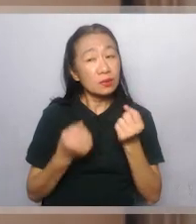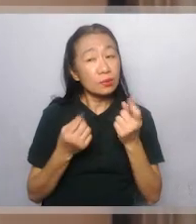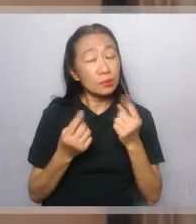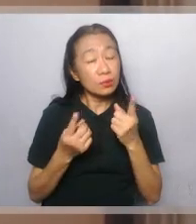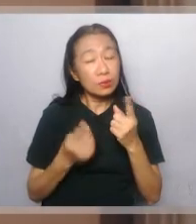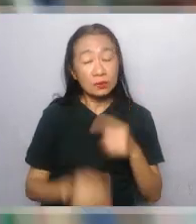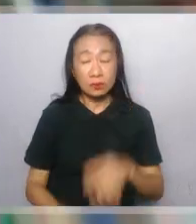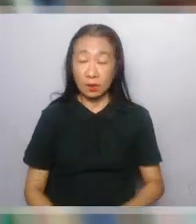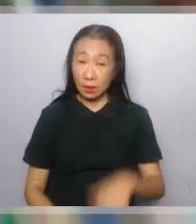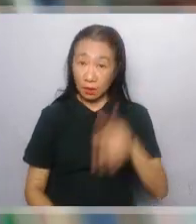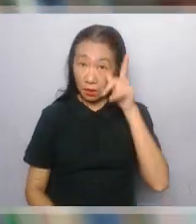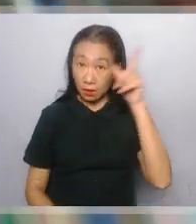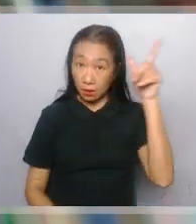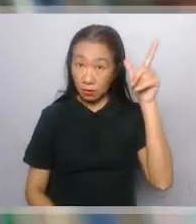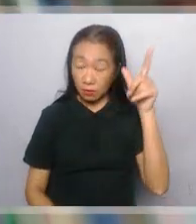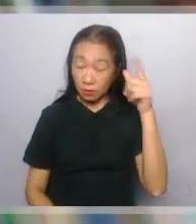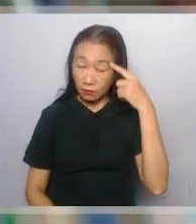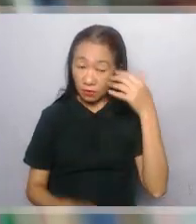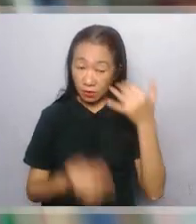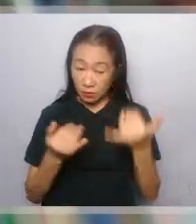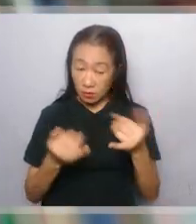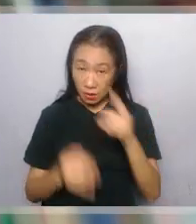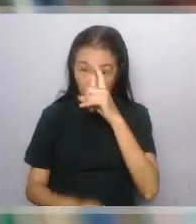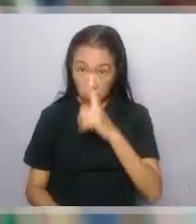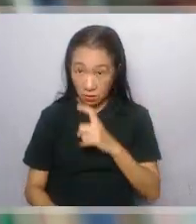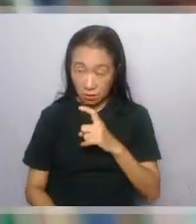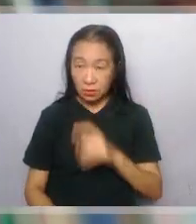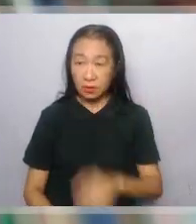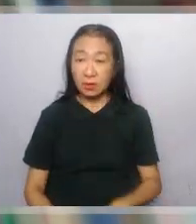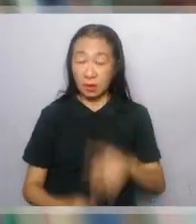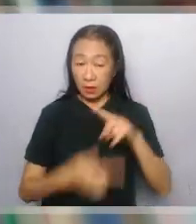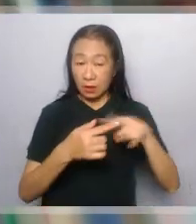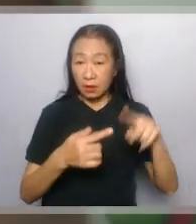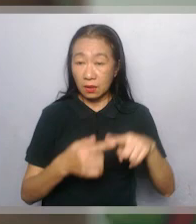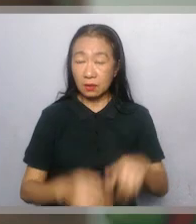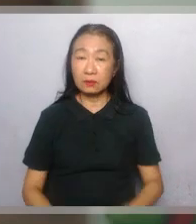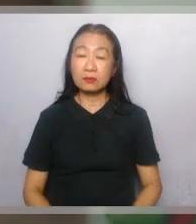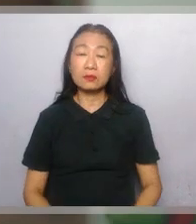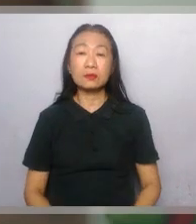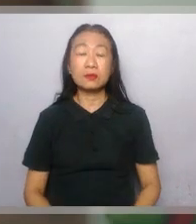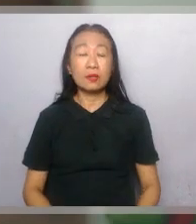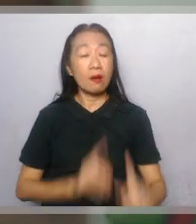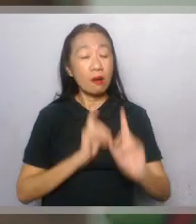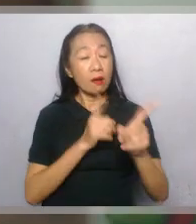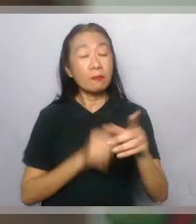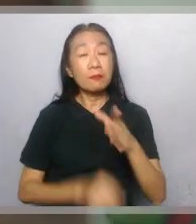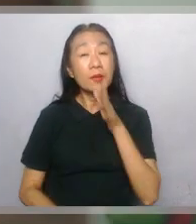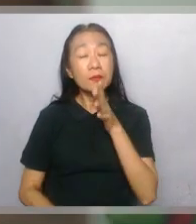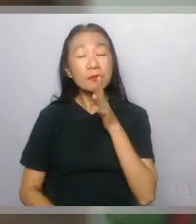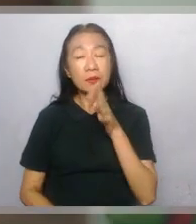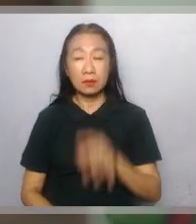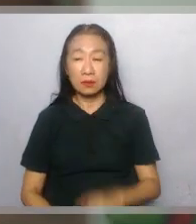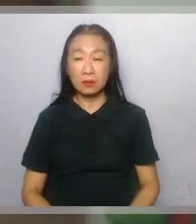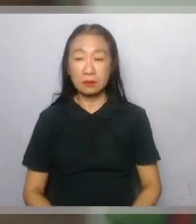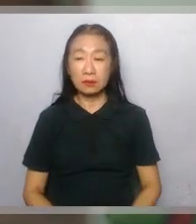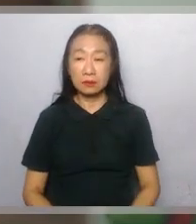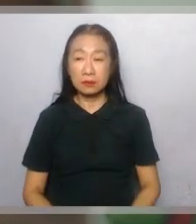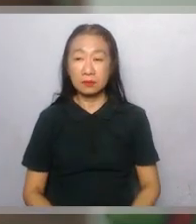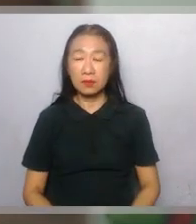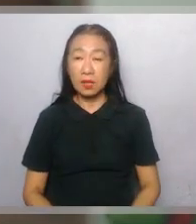kung ano ang ginagawa ni Leo sa kasalukuyang edad niya na yon. And then, sumagot naman si Mami